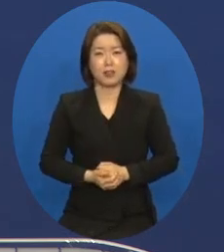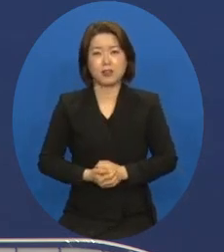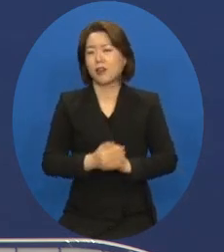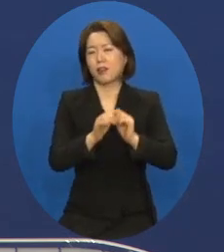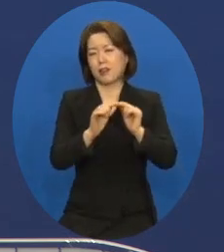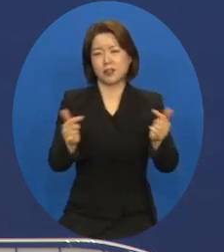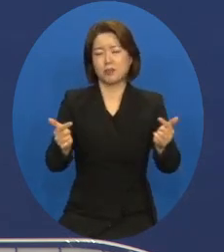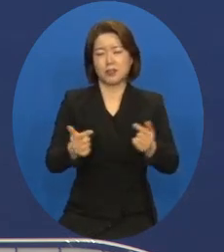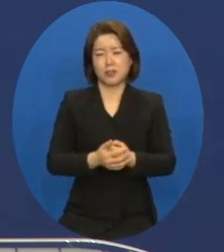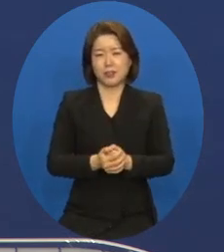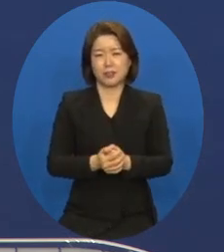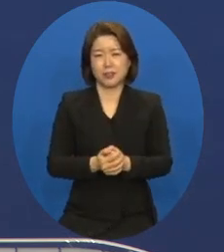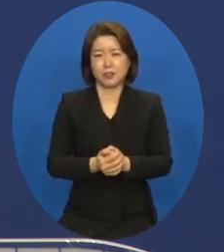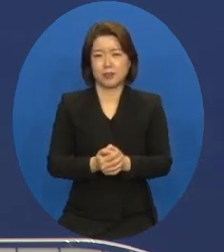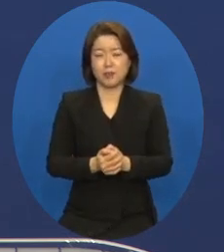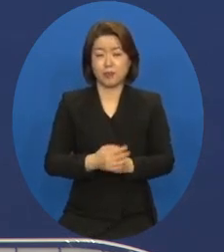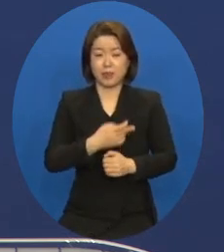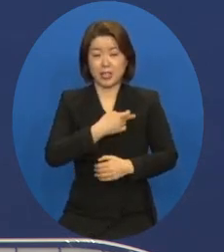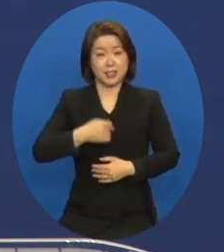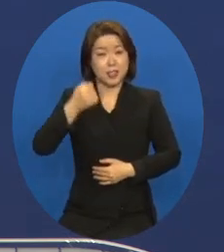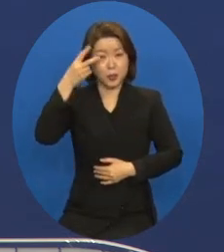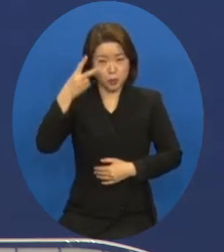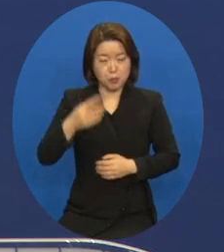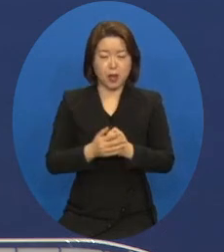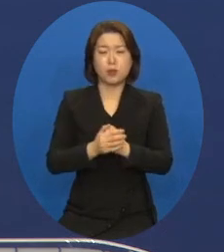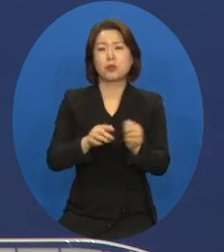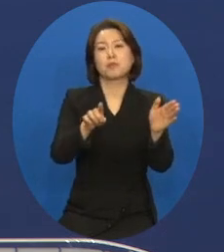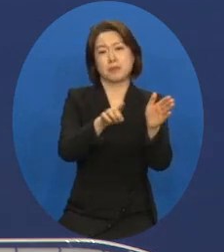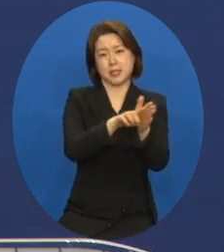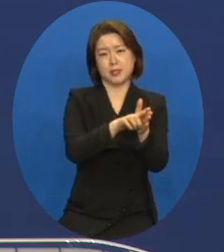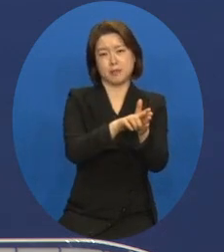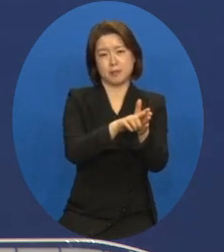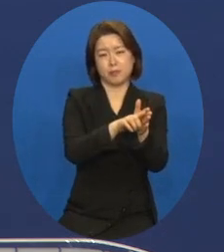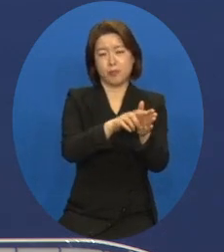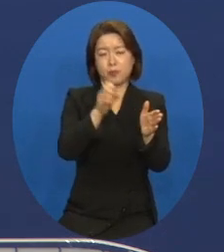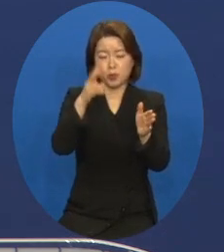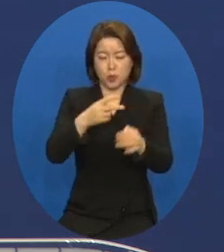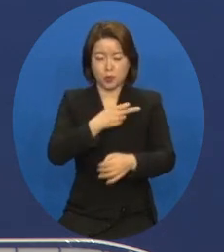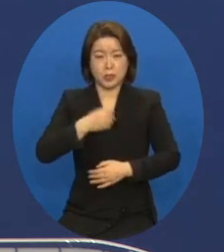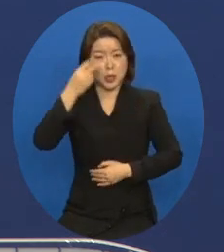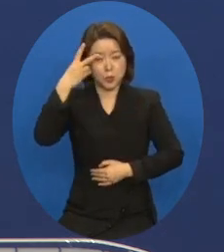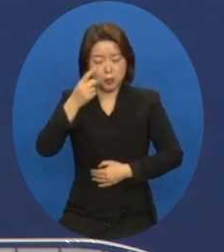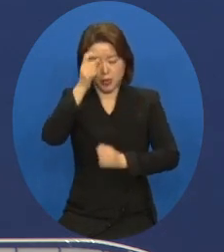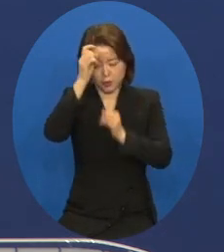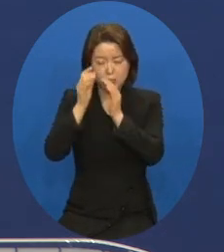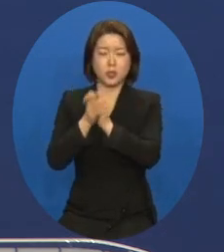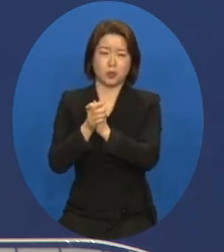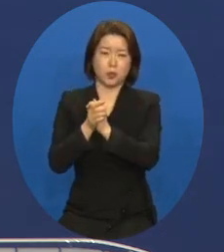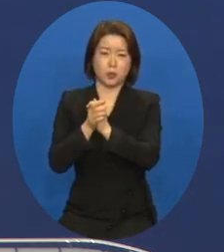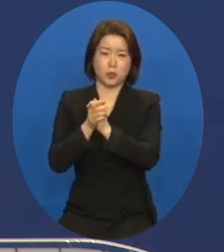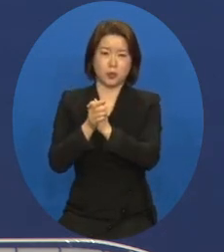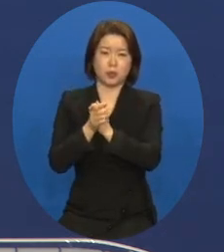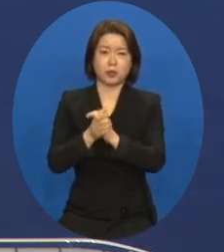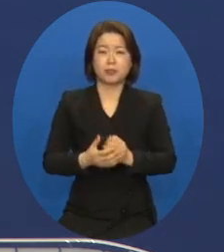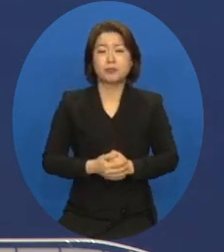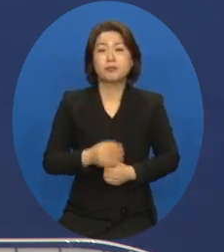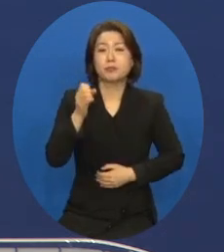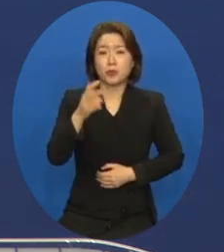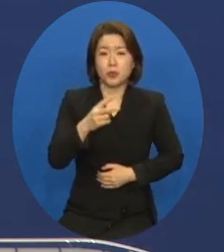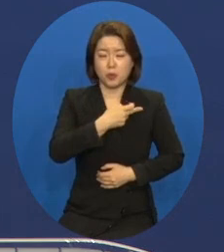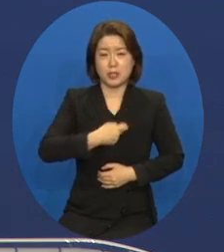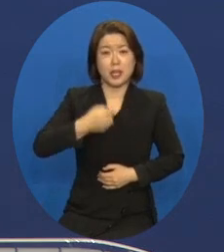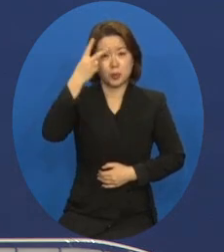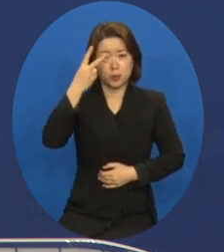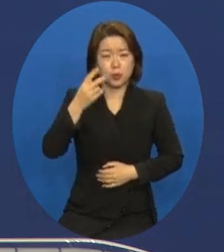그렇지 않습니다 사도 바울의 믿음과 사도 바울의 기도 그리고 사도